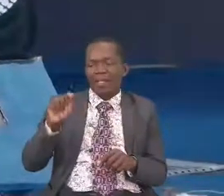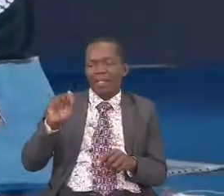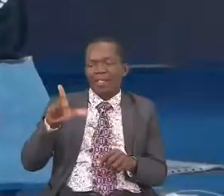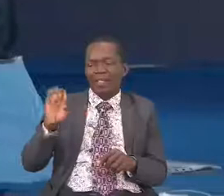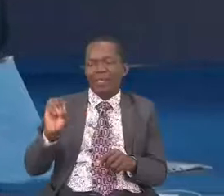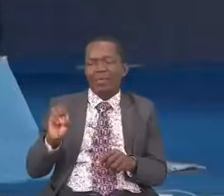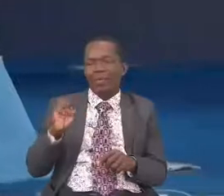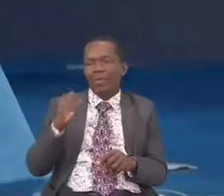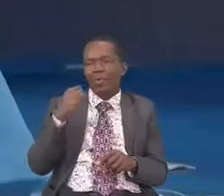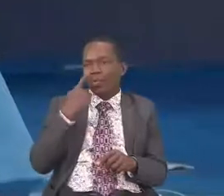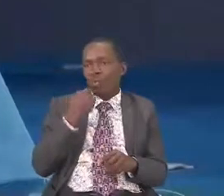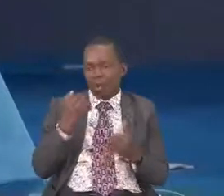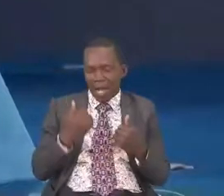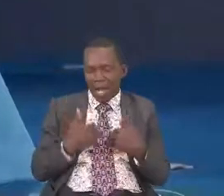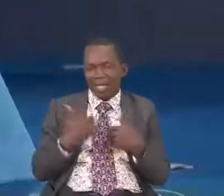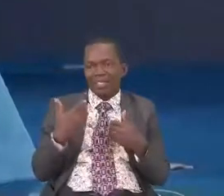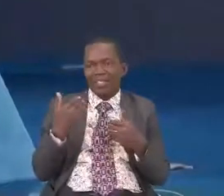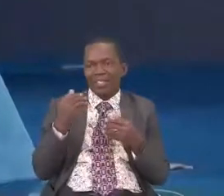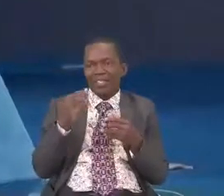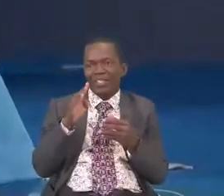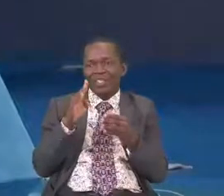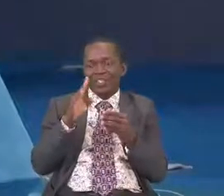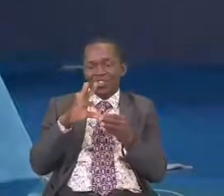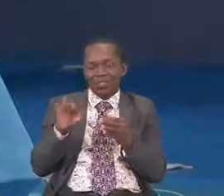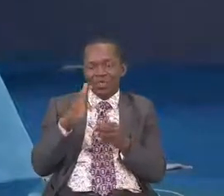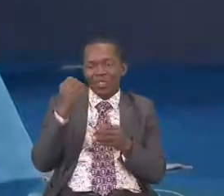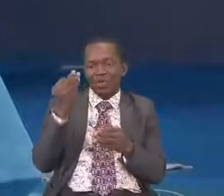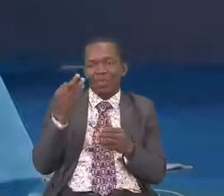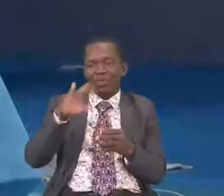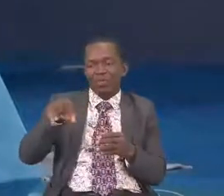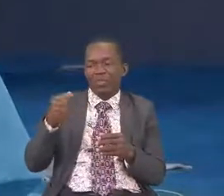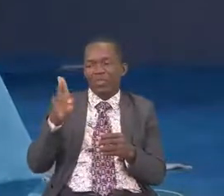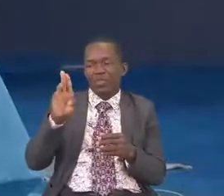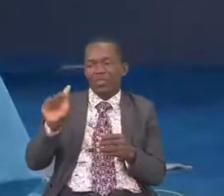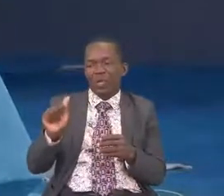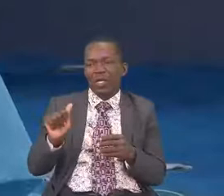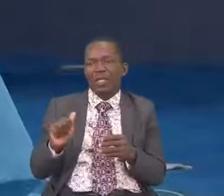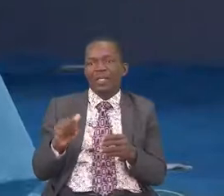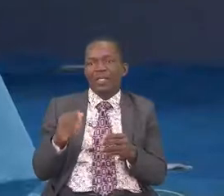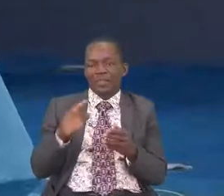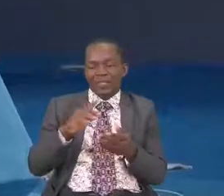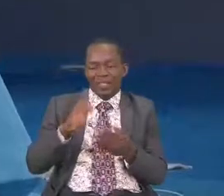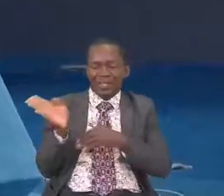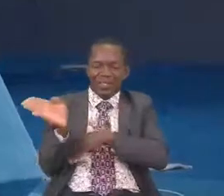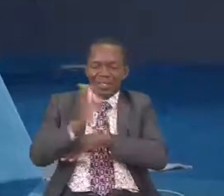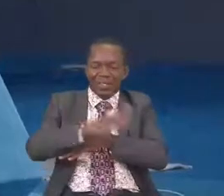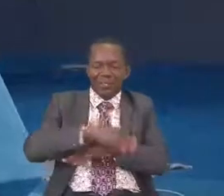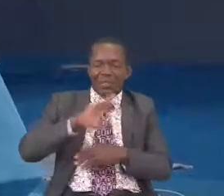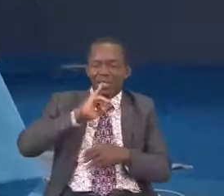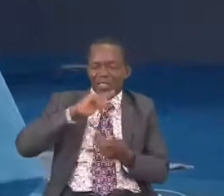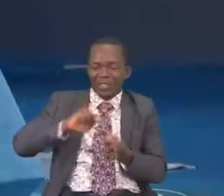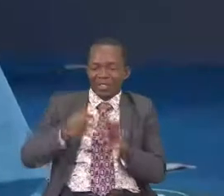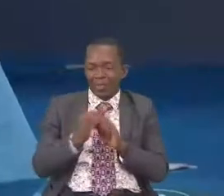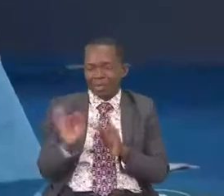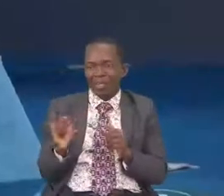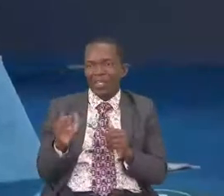avaient l'esprit de Josué et l'esprit de Caleb, la table tourne. Au lieu d'avoir peur